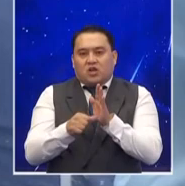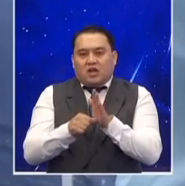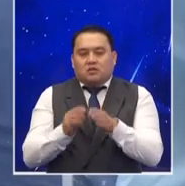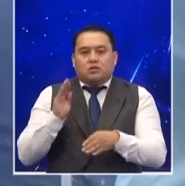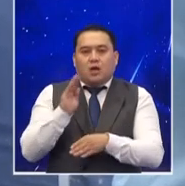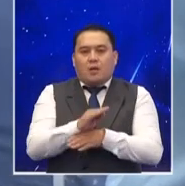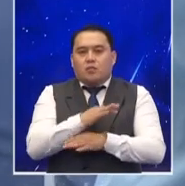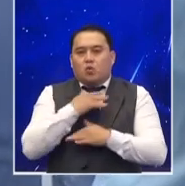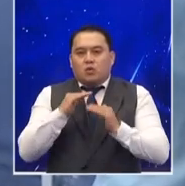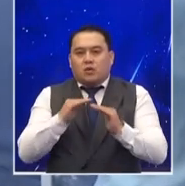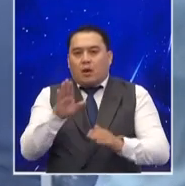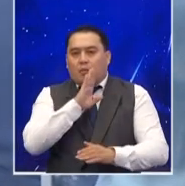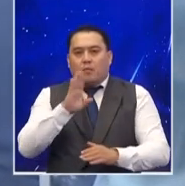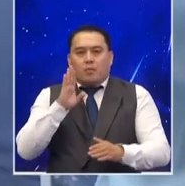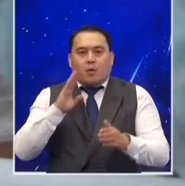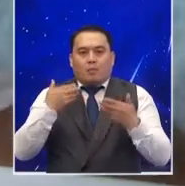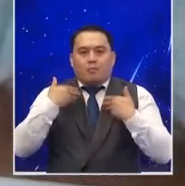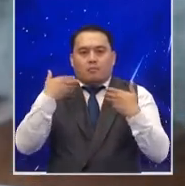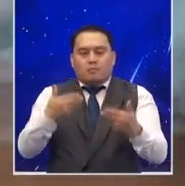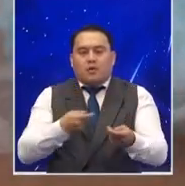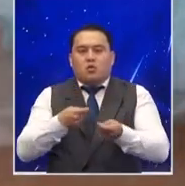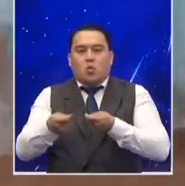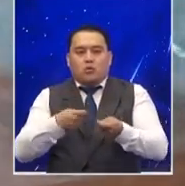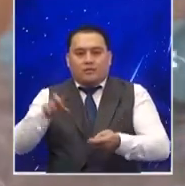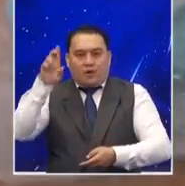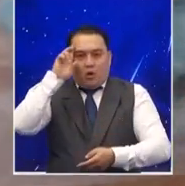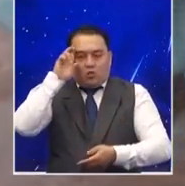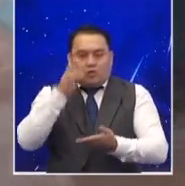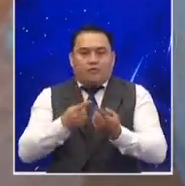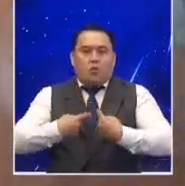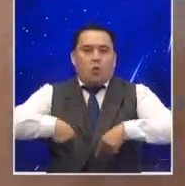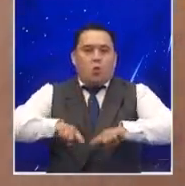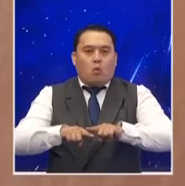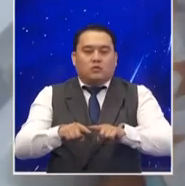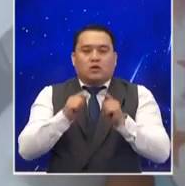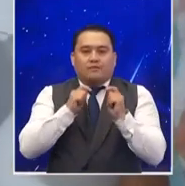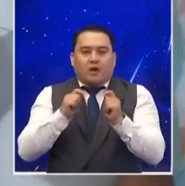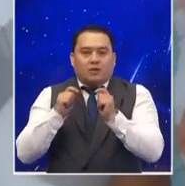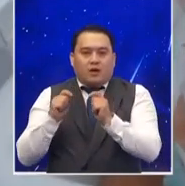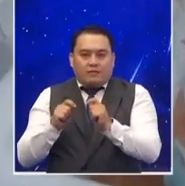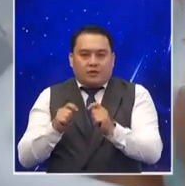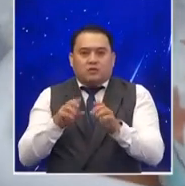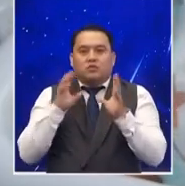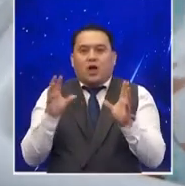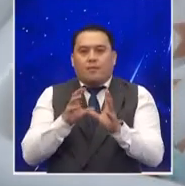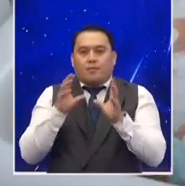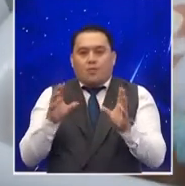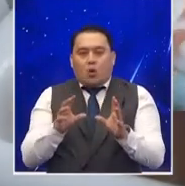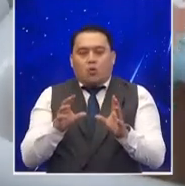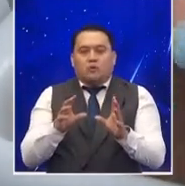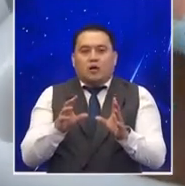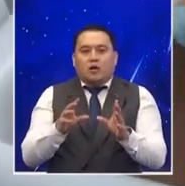семействе многодетную мать поздравили представители местной власти и государственных органов. Конверт для новорожденных, которые заботливо укутали